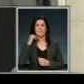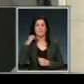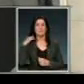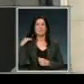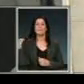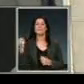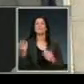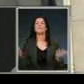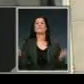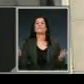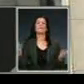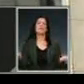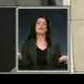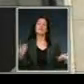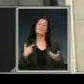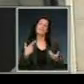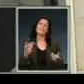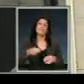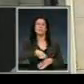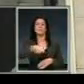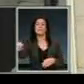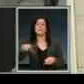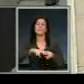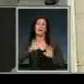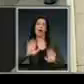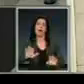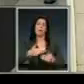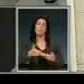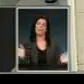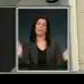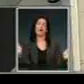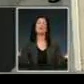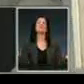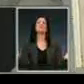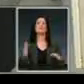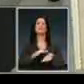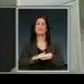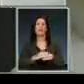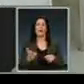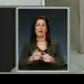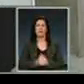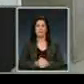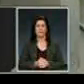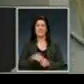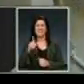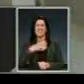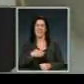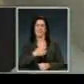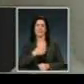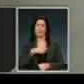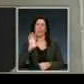טוב, אני אעשה עם דלת פתוחה, אז תסלחו לי. זהו התסכול, וכאן לפעמים מתחיל הייאוש. ההתקלות